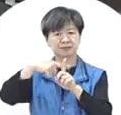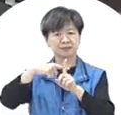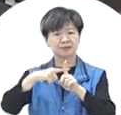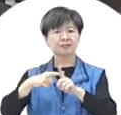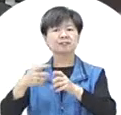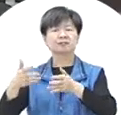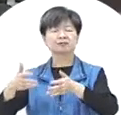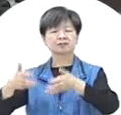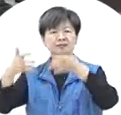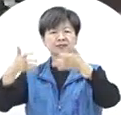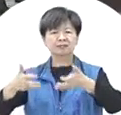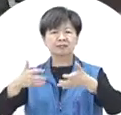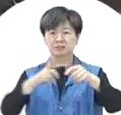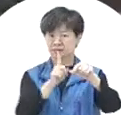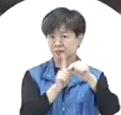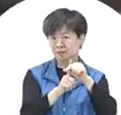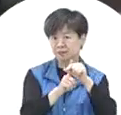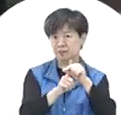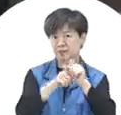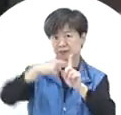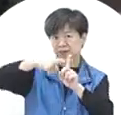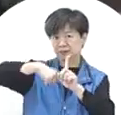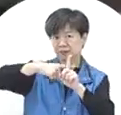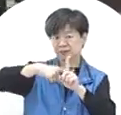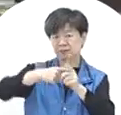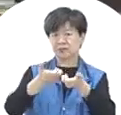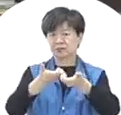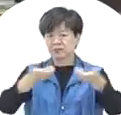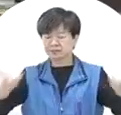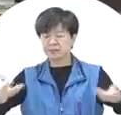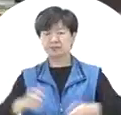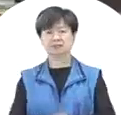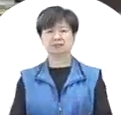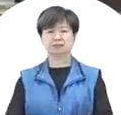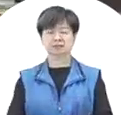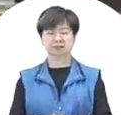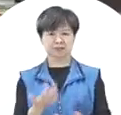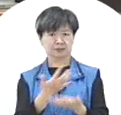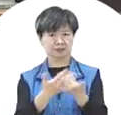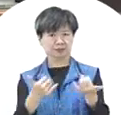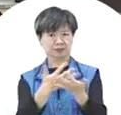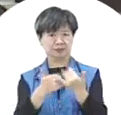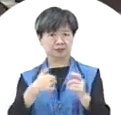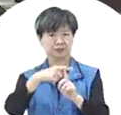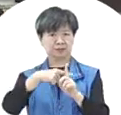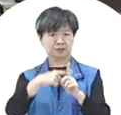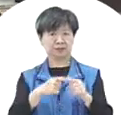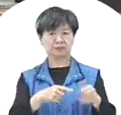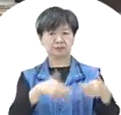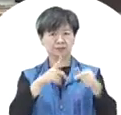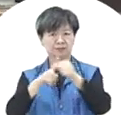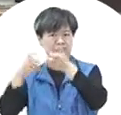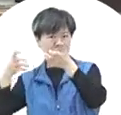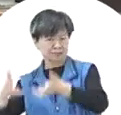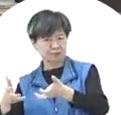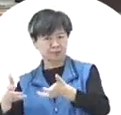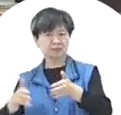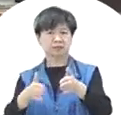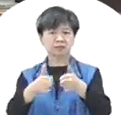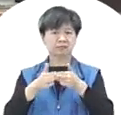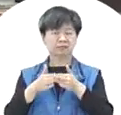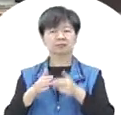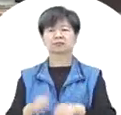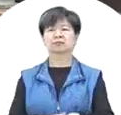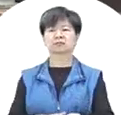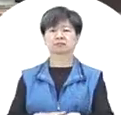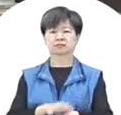或是中度这样子的特教生，因为这样子的特教生他们需要完全性无